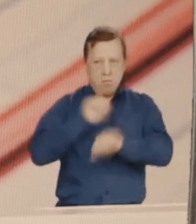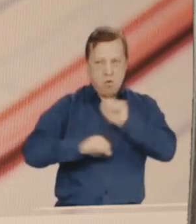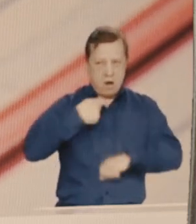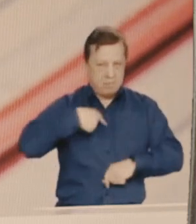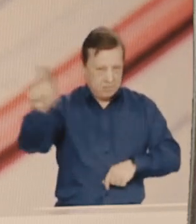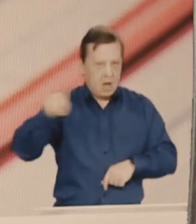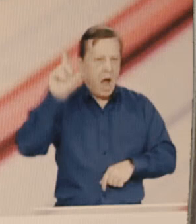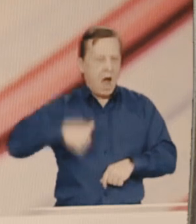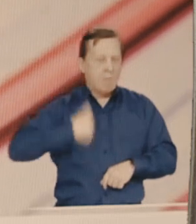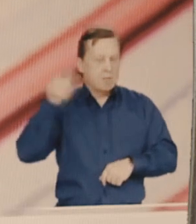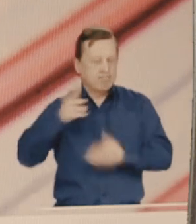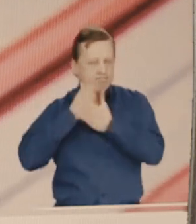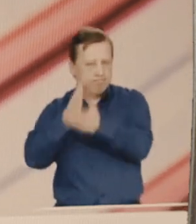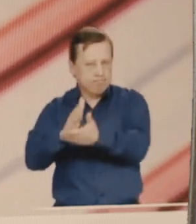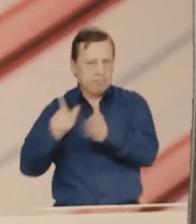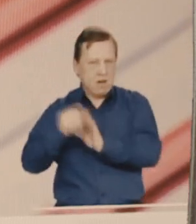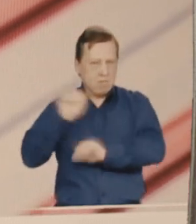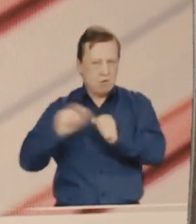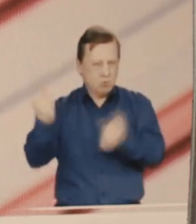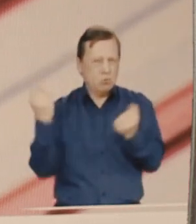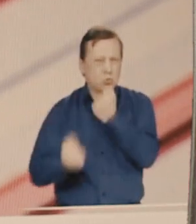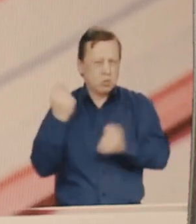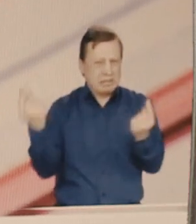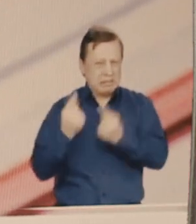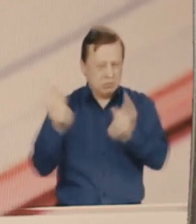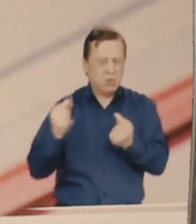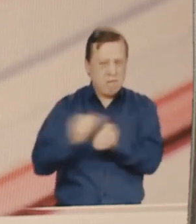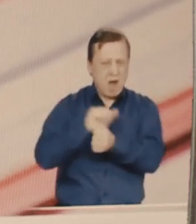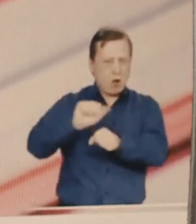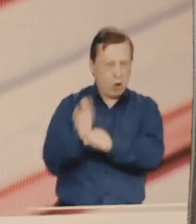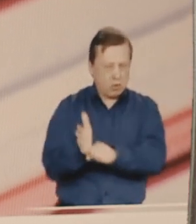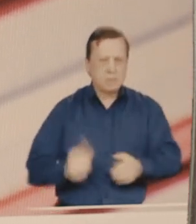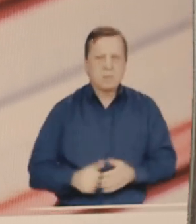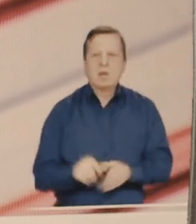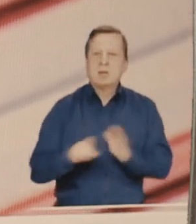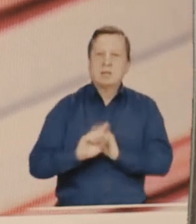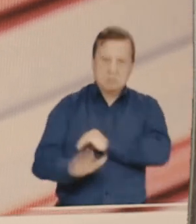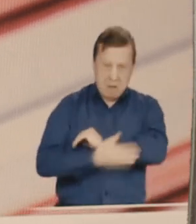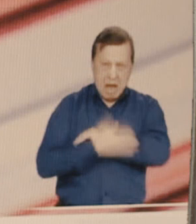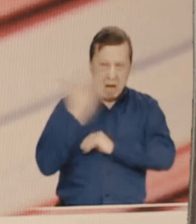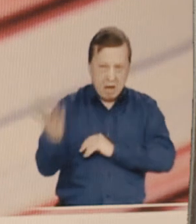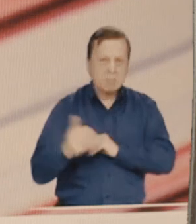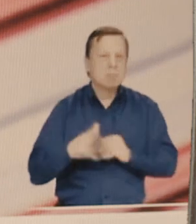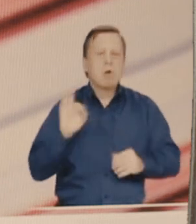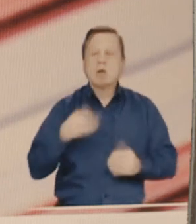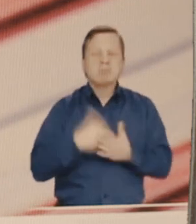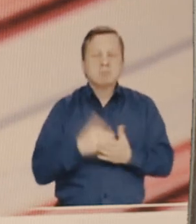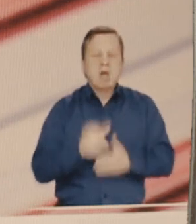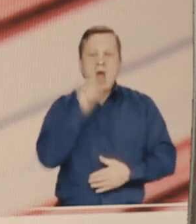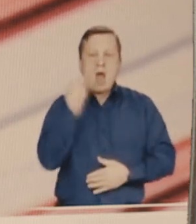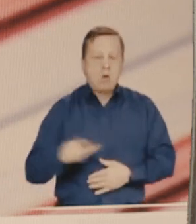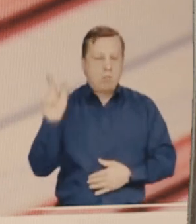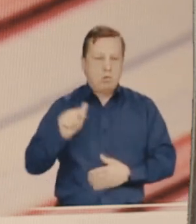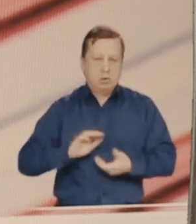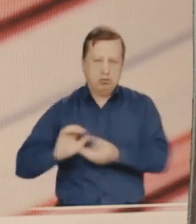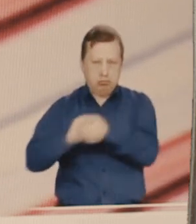wsparli Włochów w bardzo trudnej wtedy dla nich sytuacji walki z koronawirusem. Wsparliśmy ich, bo Europa powinna opierać się na